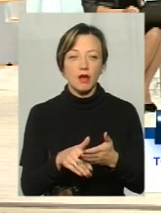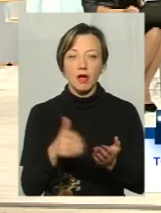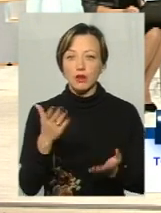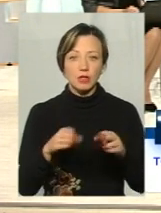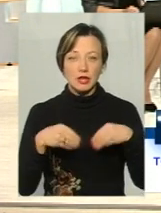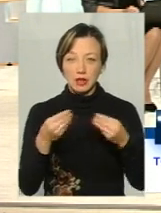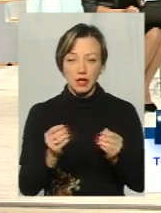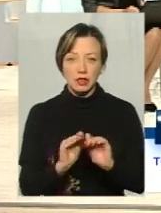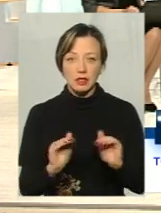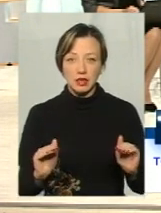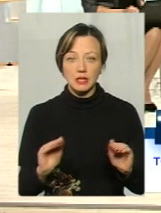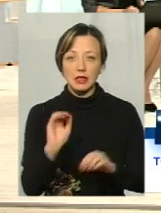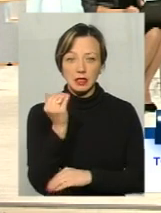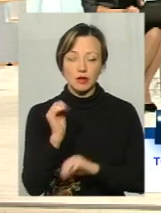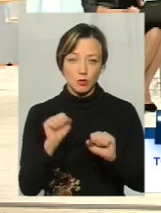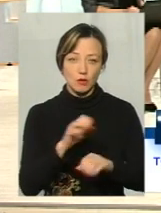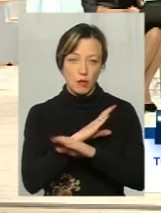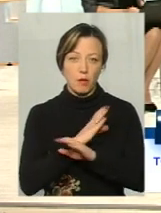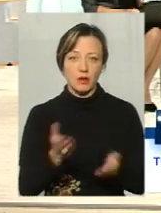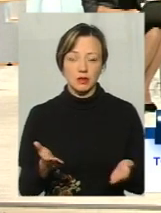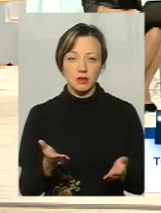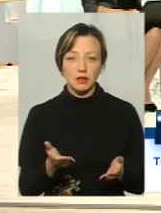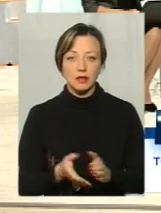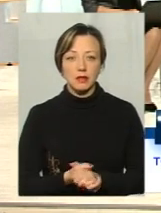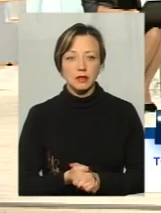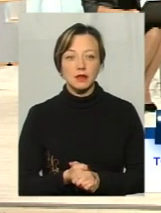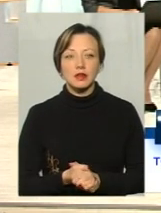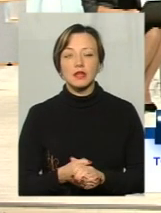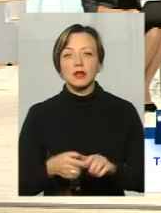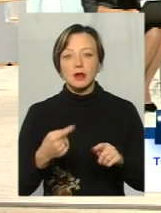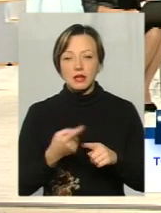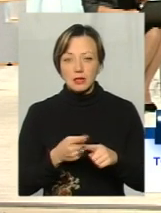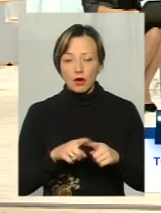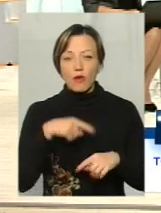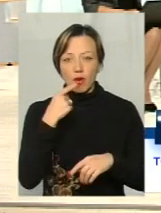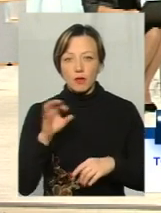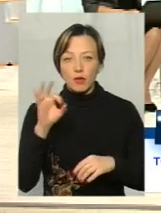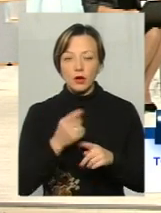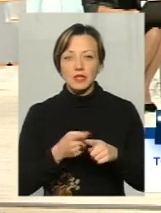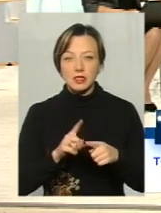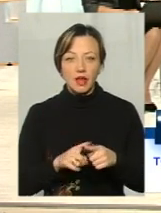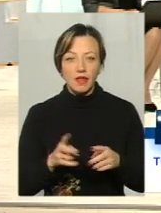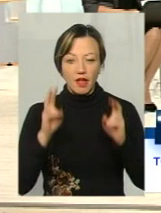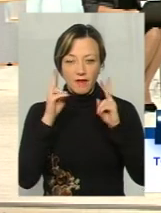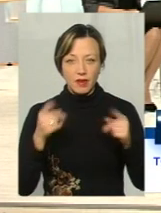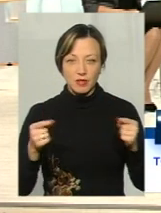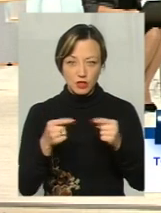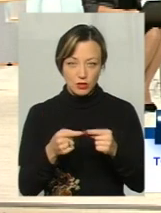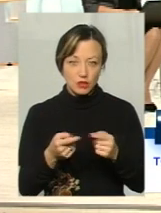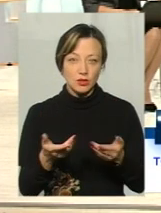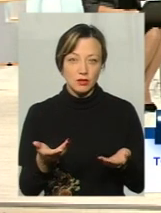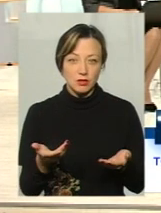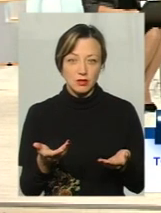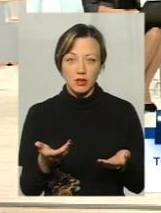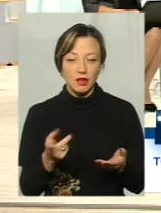її дітям, то дитина може померти. Це, по-перше, тобто хірургія. Тобто ми можемо говорити про те, що ця невизначеність коштує, да.